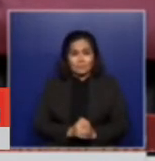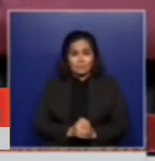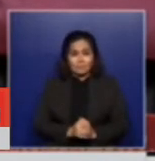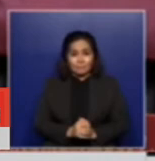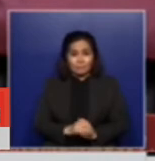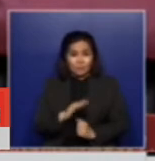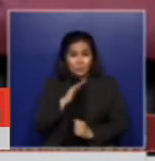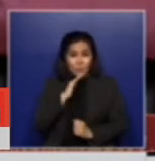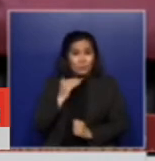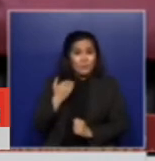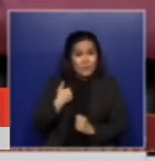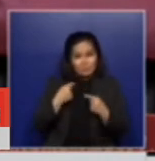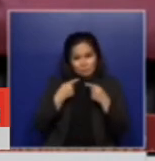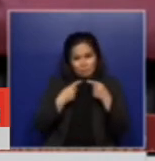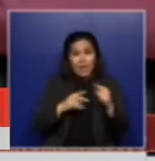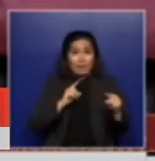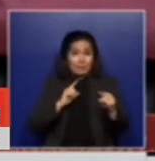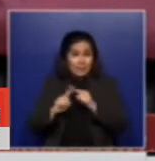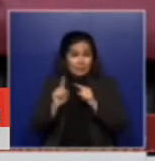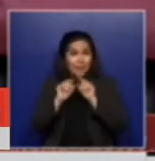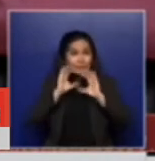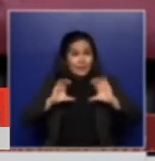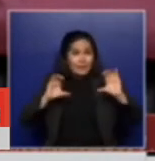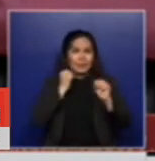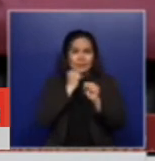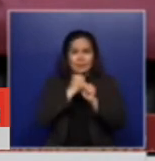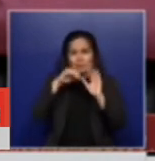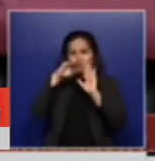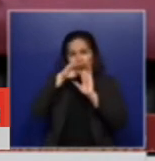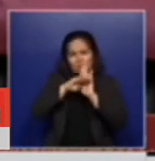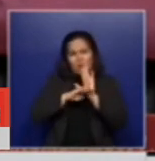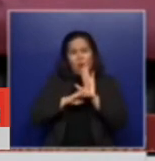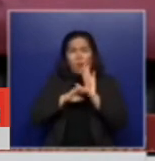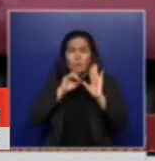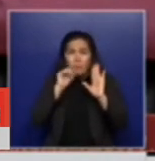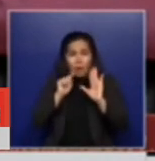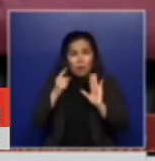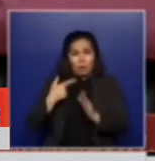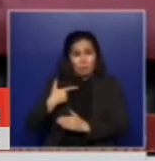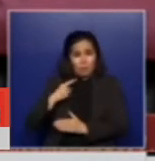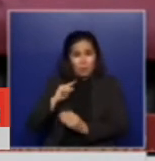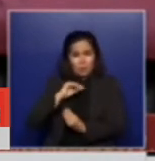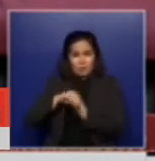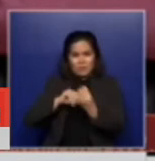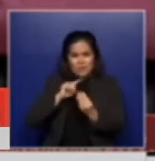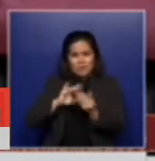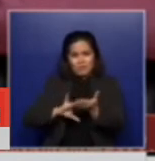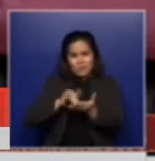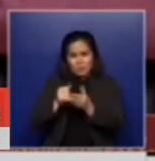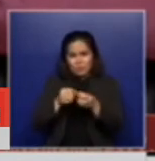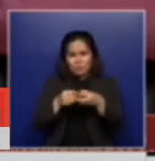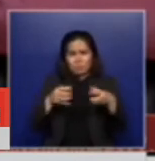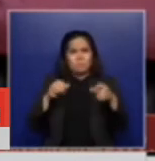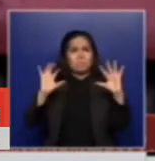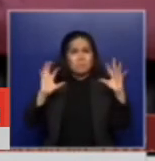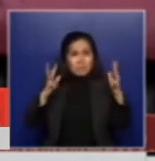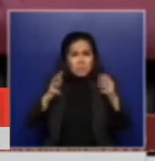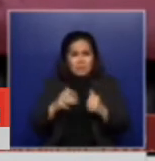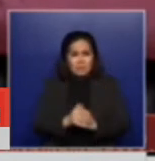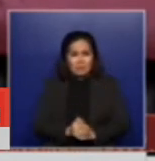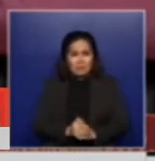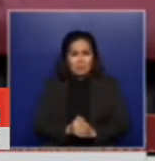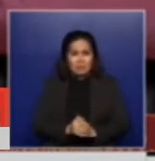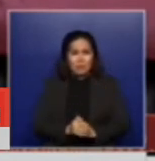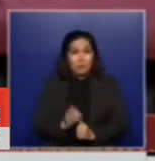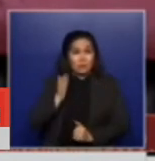สิ่งใดๆก็แล้วแต่ที่ท่านทำนะครับมันไม่ได้เป็นการเอื้อประโยชน์ให้มันมีการขยายตัวฟื้นฟูทางเศรษฐกิจเศรษฐกิจมันจะไ